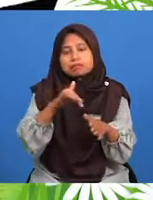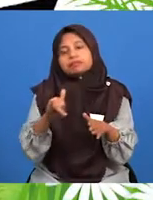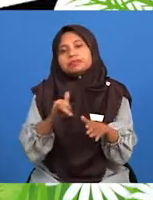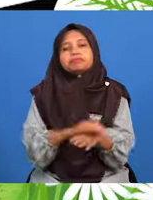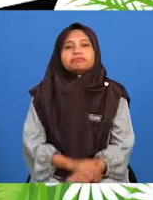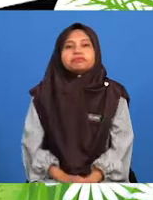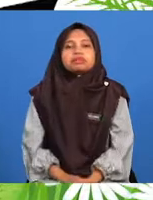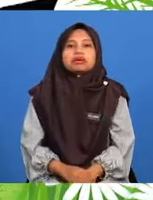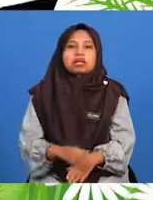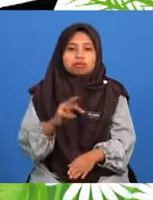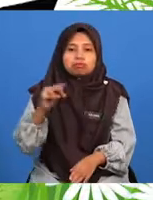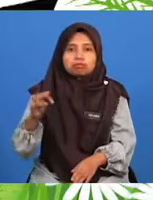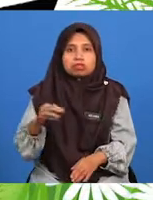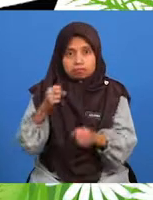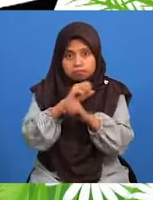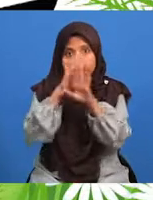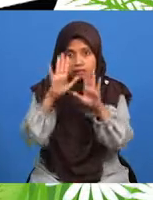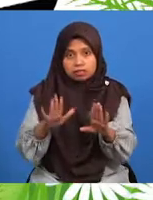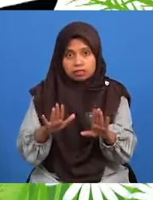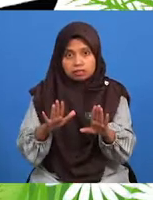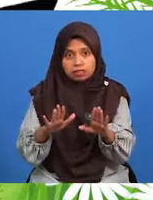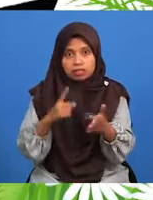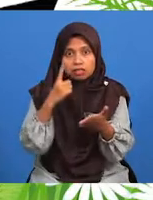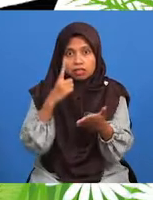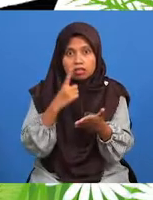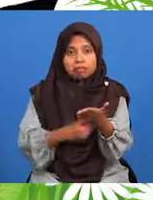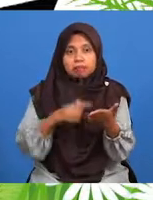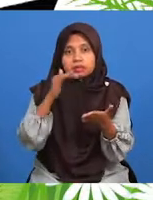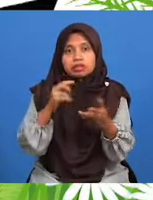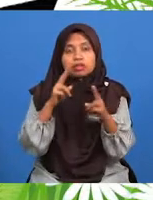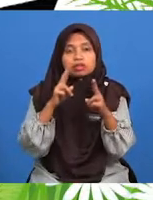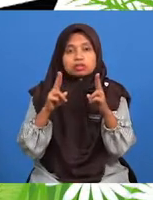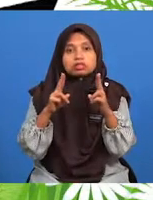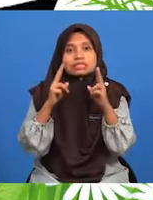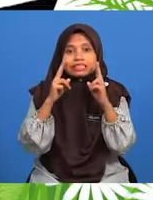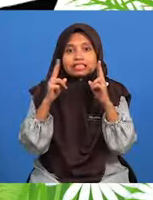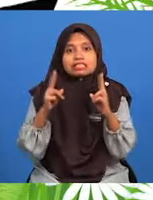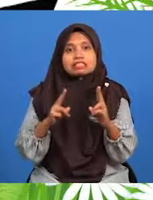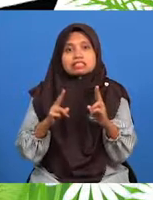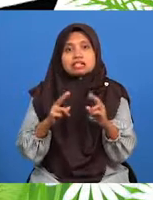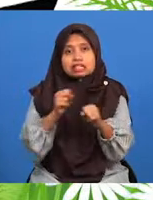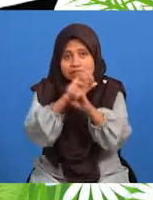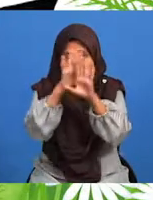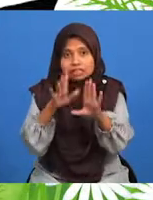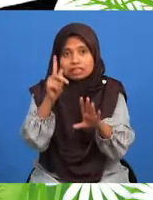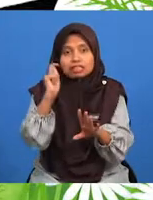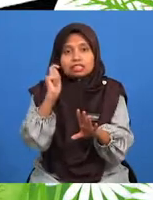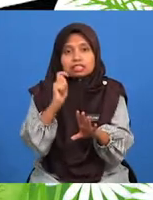InsyaAllah, murid-murid jelas ya tentang jenis akad tabarruk pertama yang Ustazah terangkan tadi, iaitu